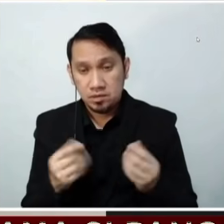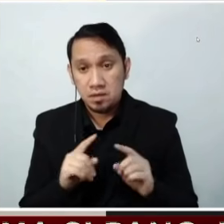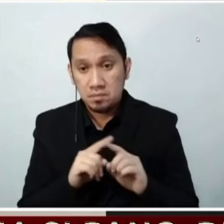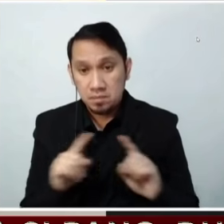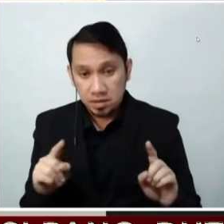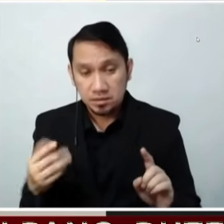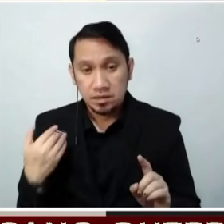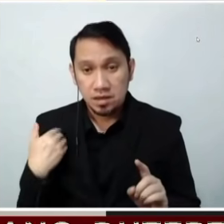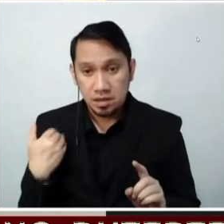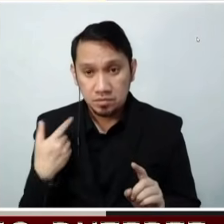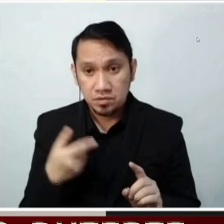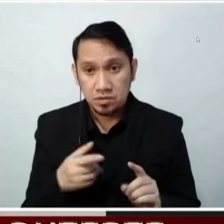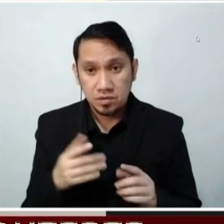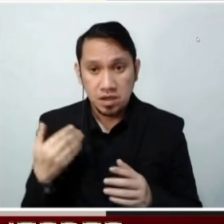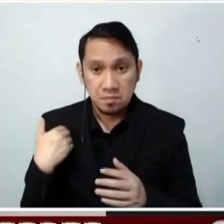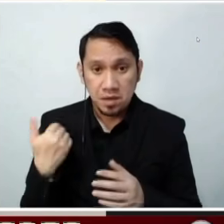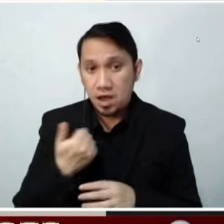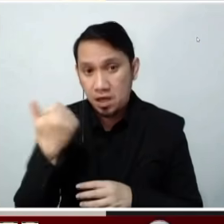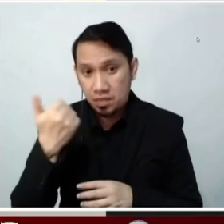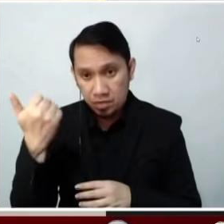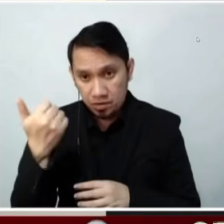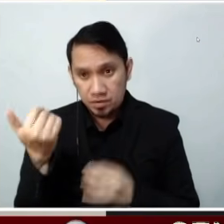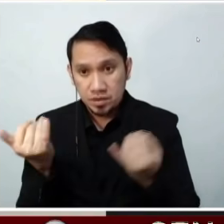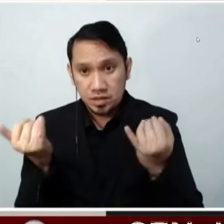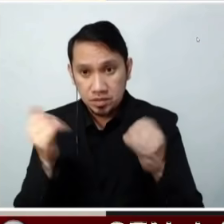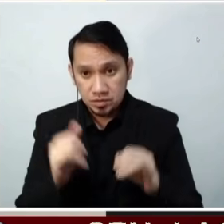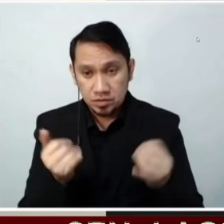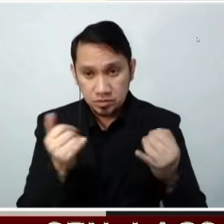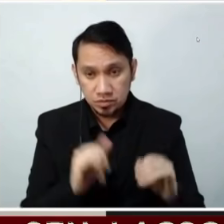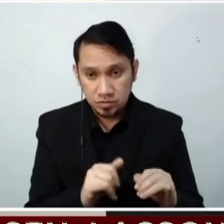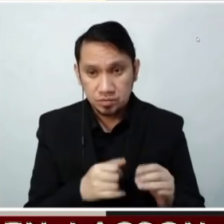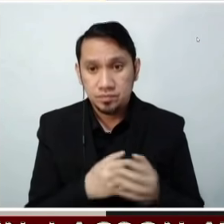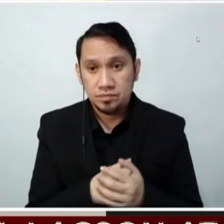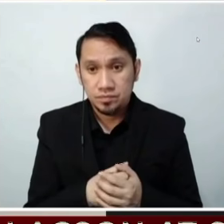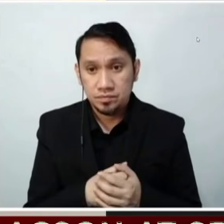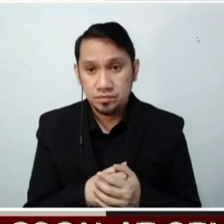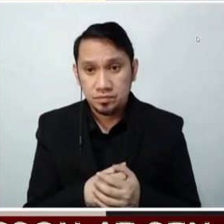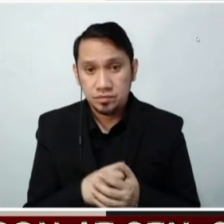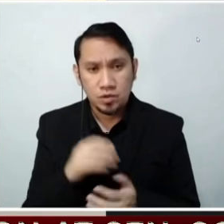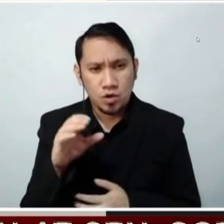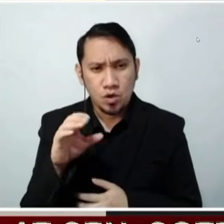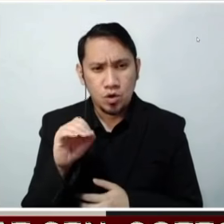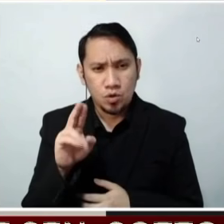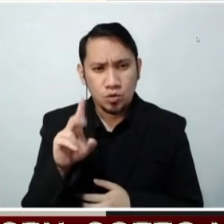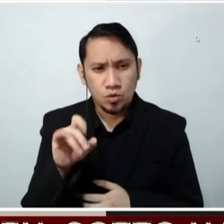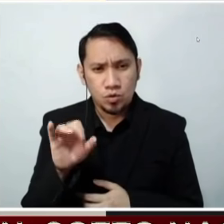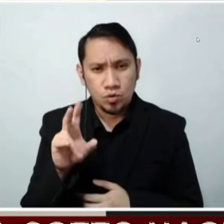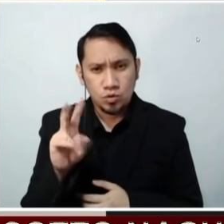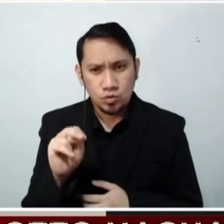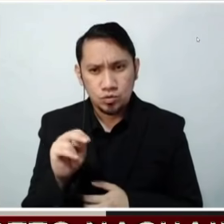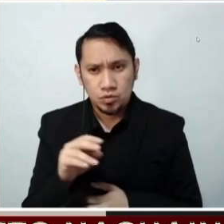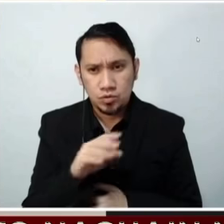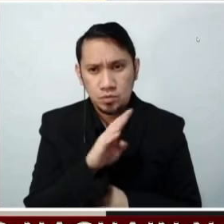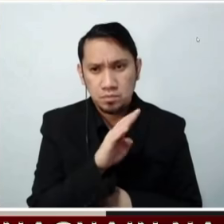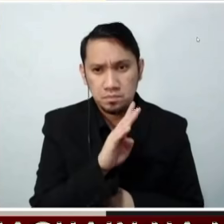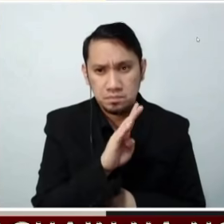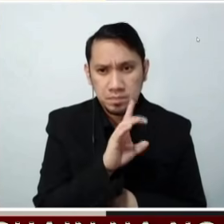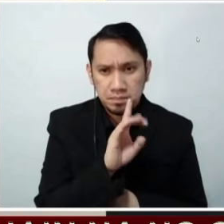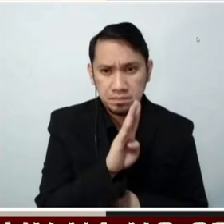mga besides overpricing, may iba pang issues, yung collusion. Nagkukulusyon yung DBMPS at saka